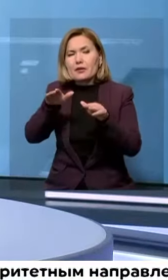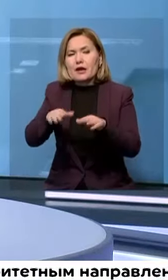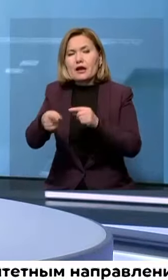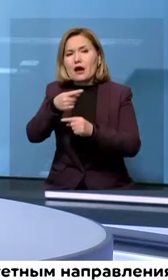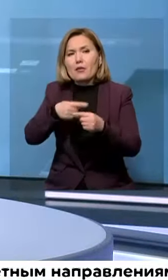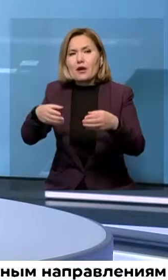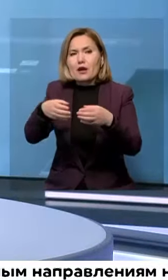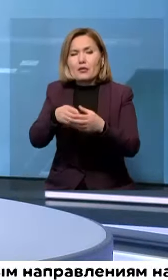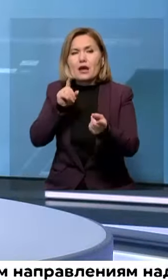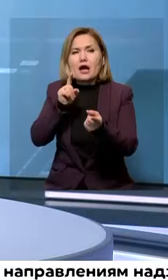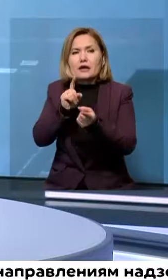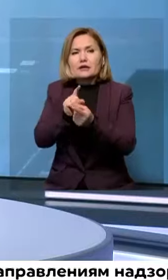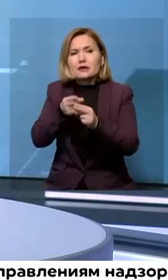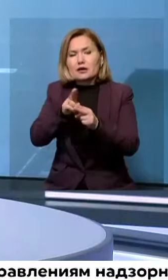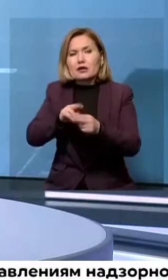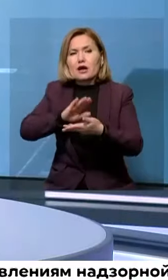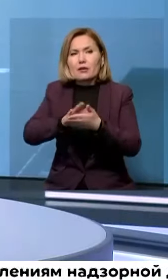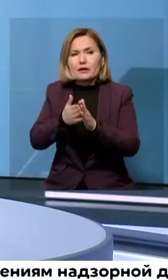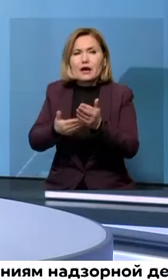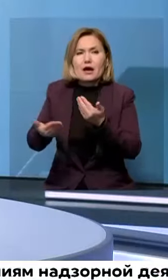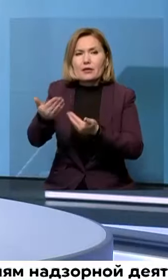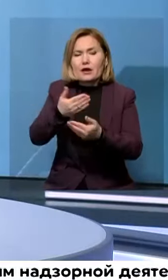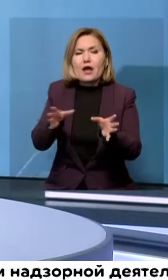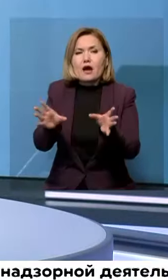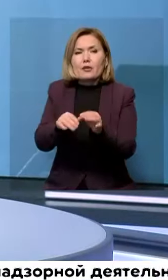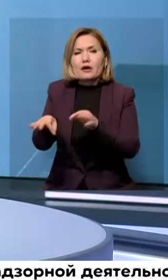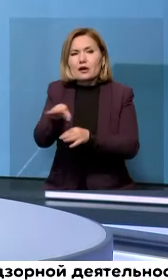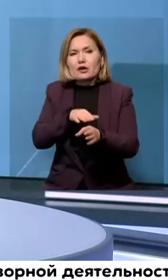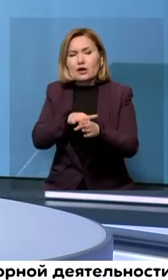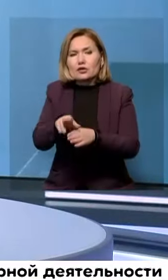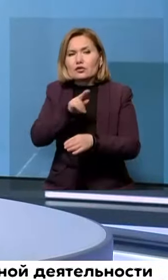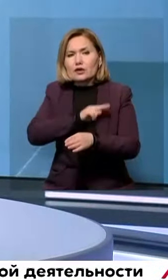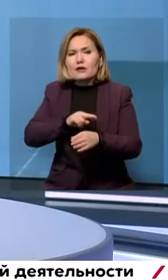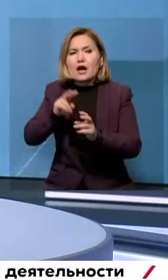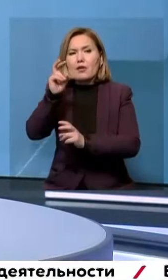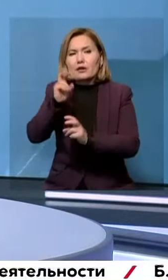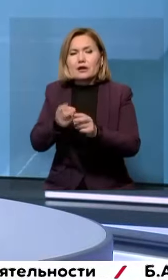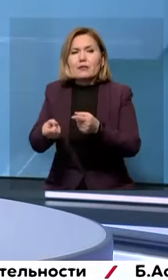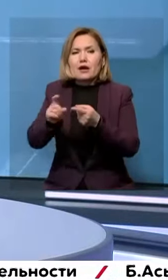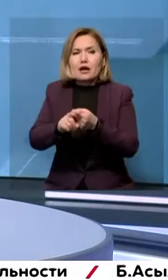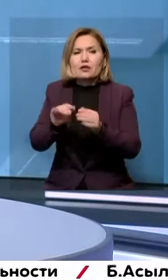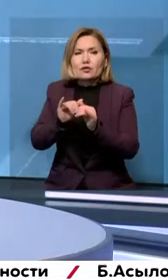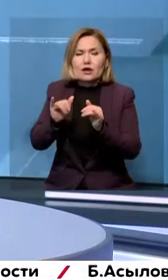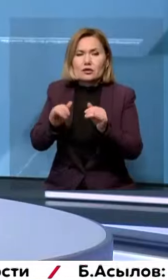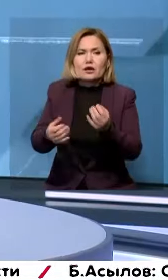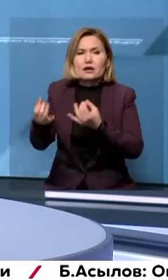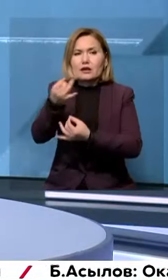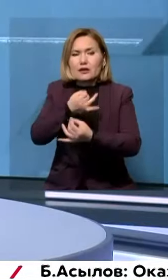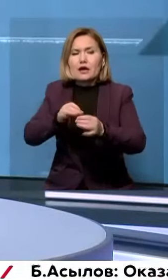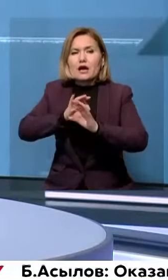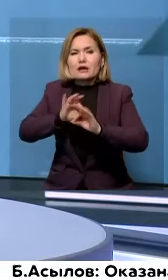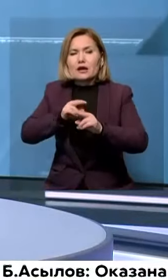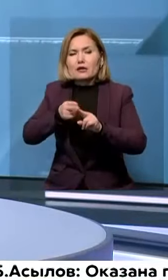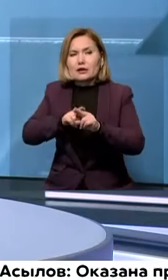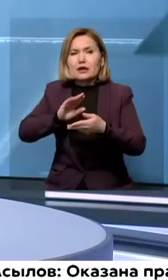іскерлік қауымдастығы өкілдерімен кездесті. Келіссөздер барысында бірлескен жобаларды жүзеге асыру, кәсіпорындармен байланыс орнату жайы